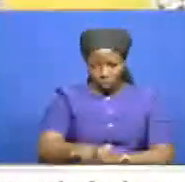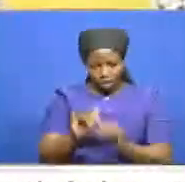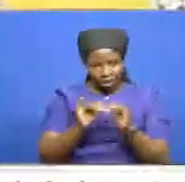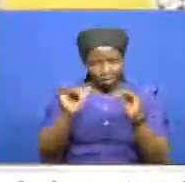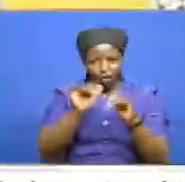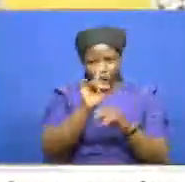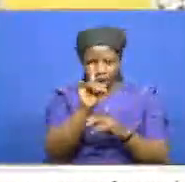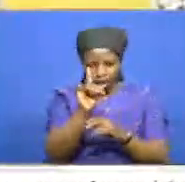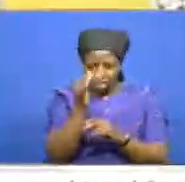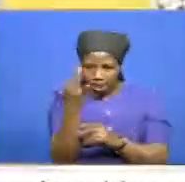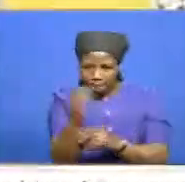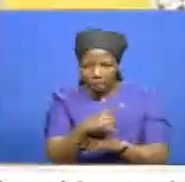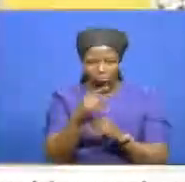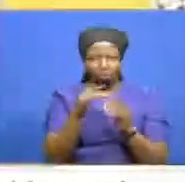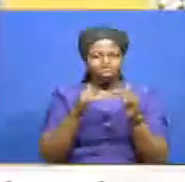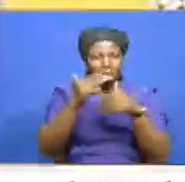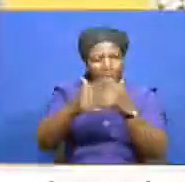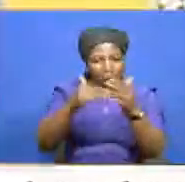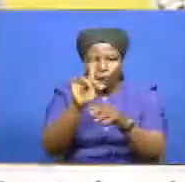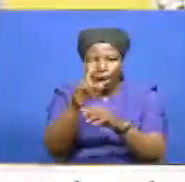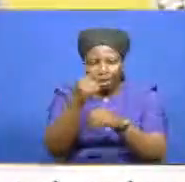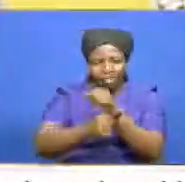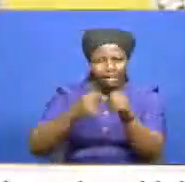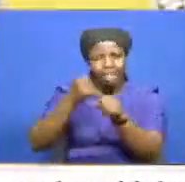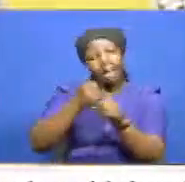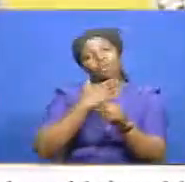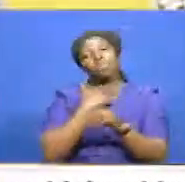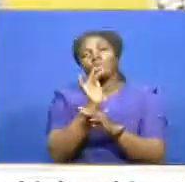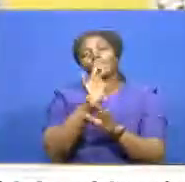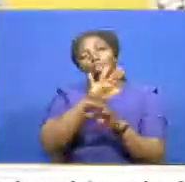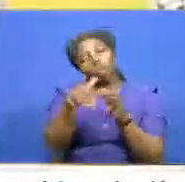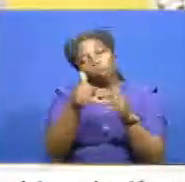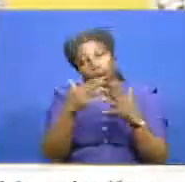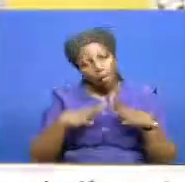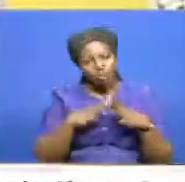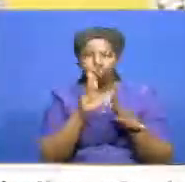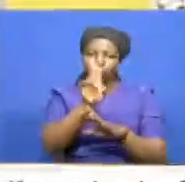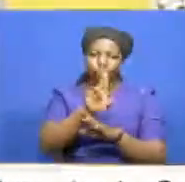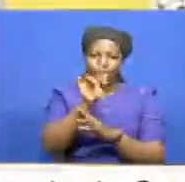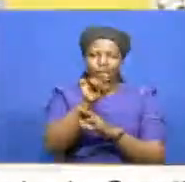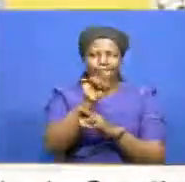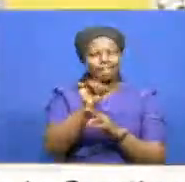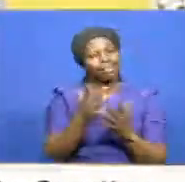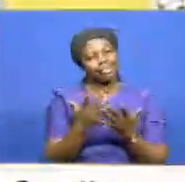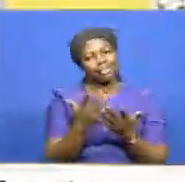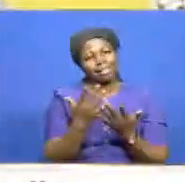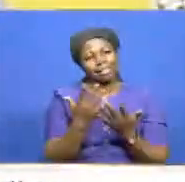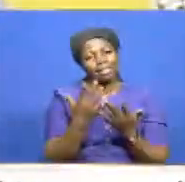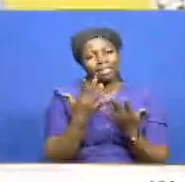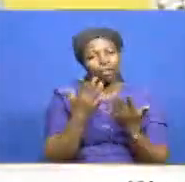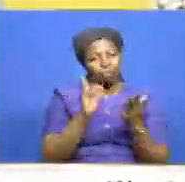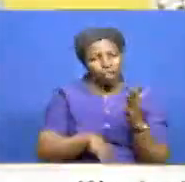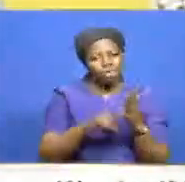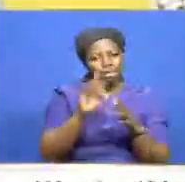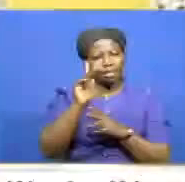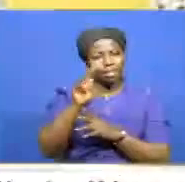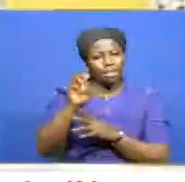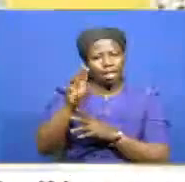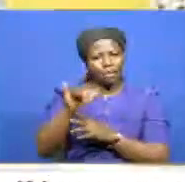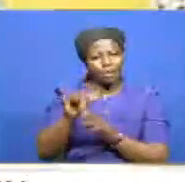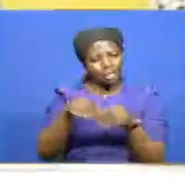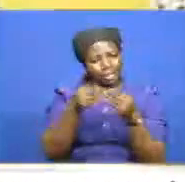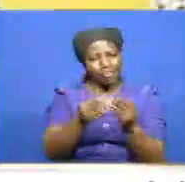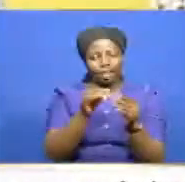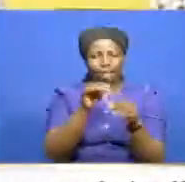kuwahimiza wananchi wote take advantage of what Kenya Water Institute is offering in terms of training, research and also consultancy